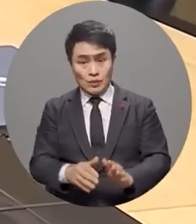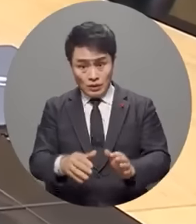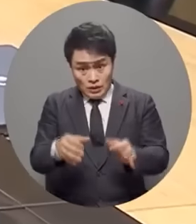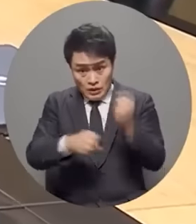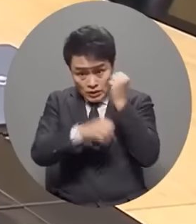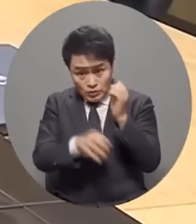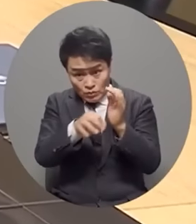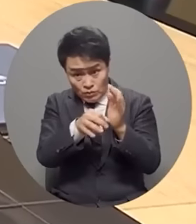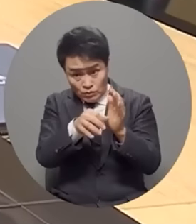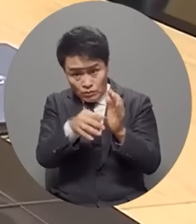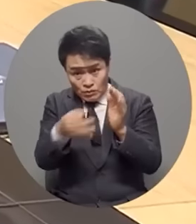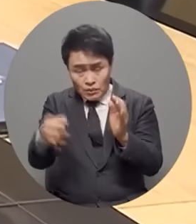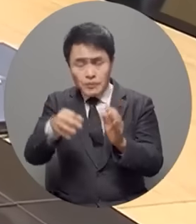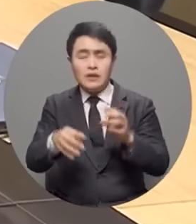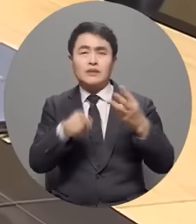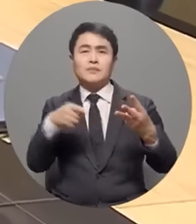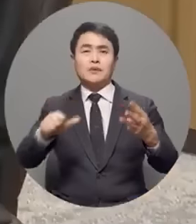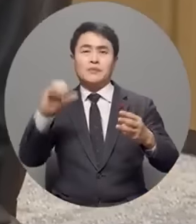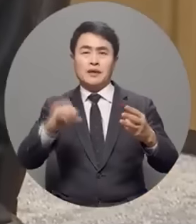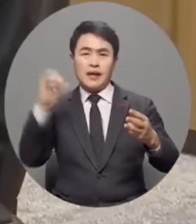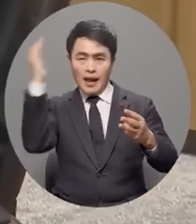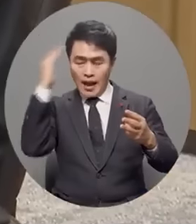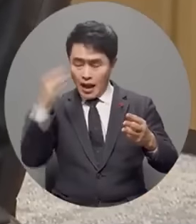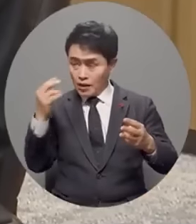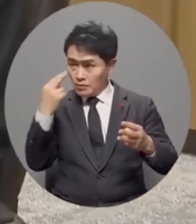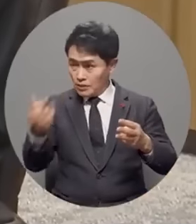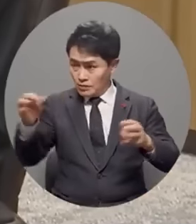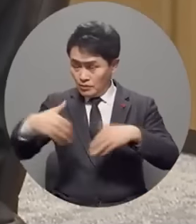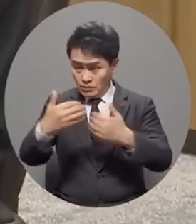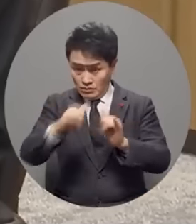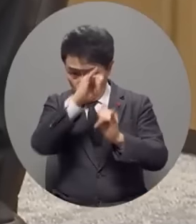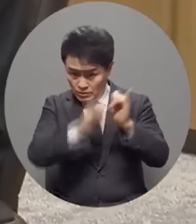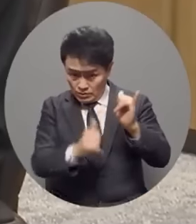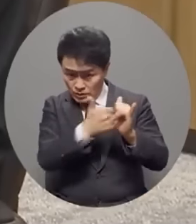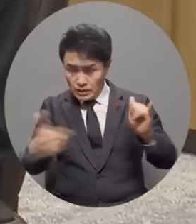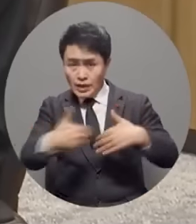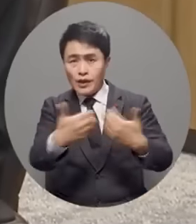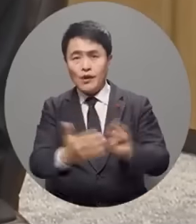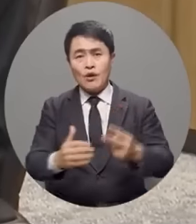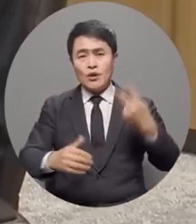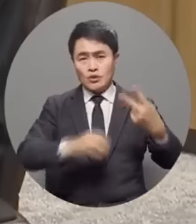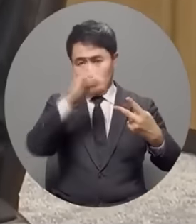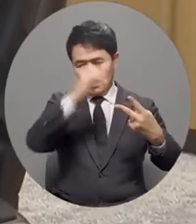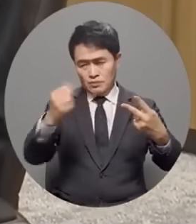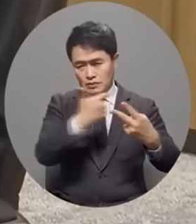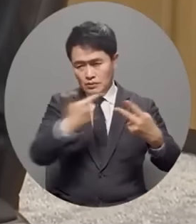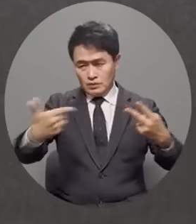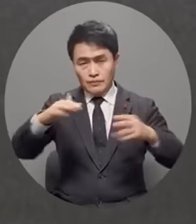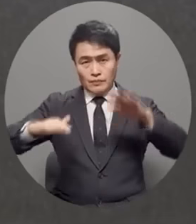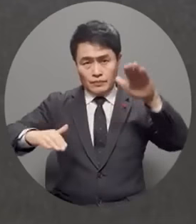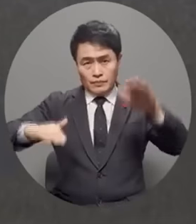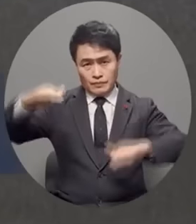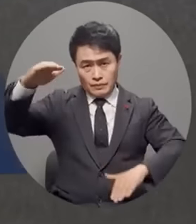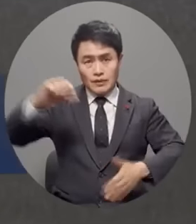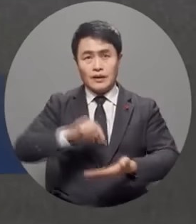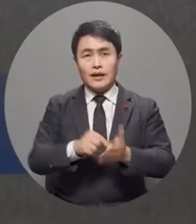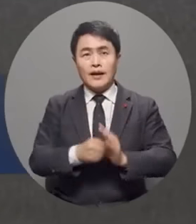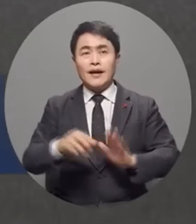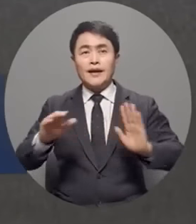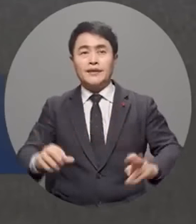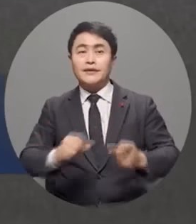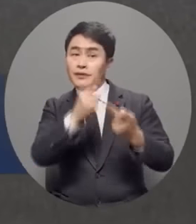3.5%로 묶으면서 미국과 한국의 기준금리 차이는 역대 최대인 2%포인트까지 벌어졌습니다. 내년